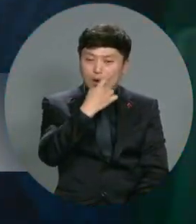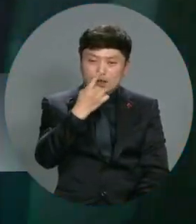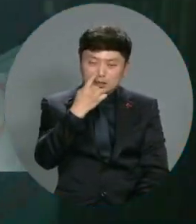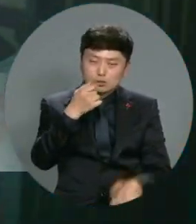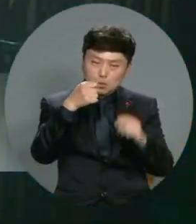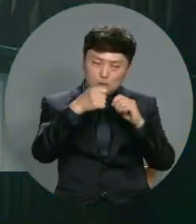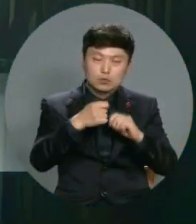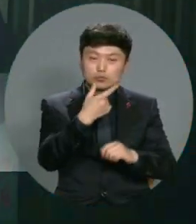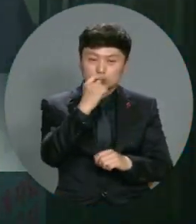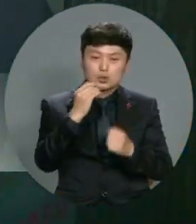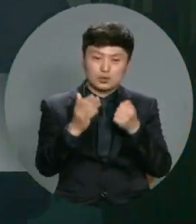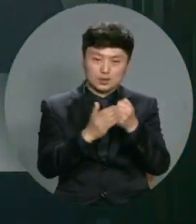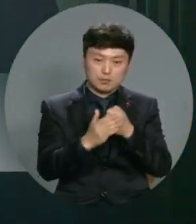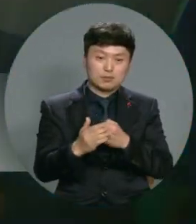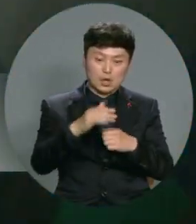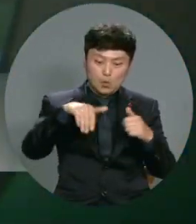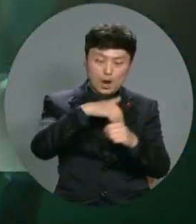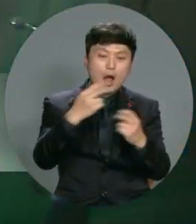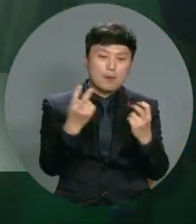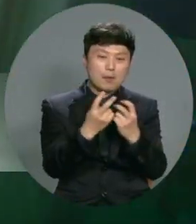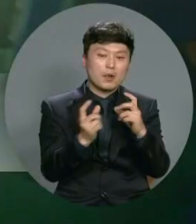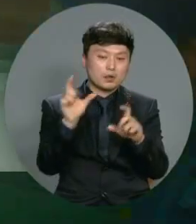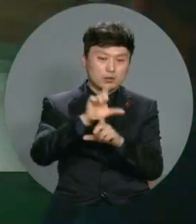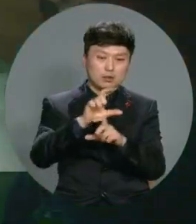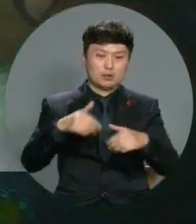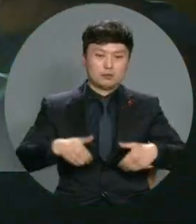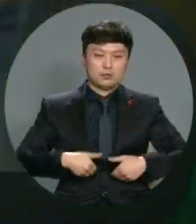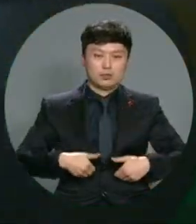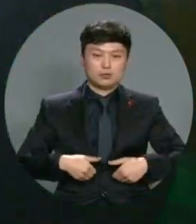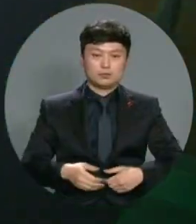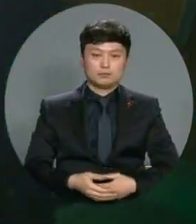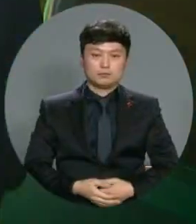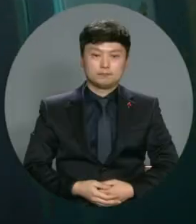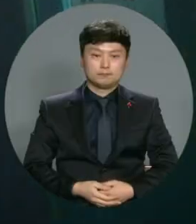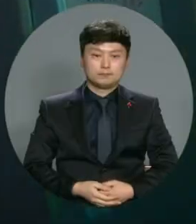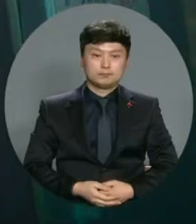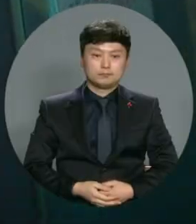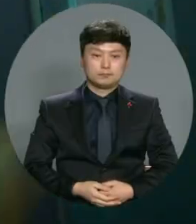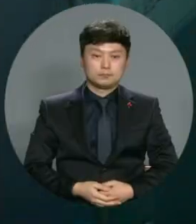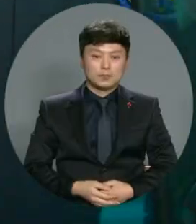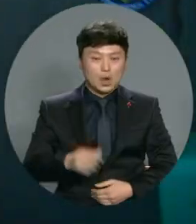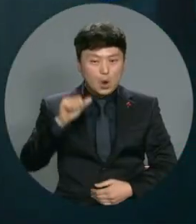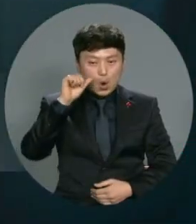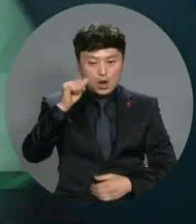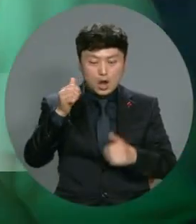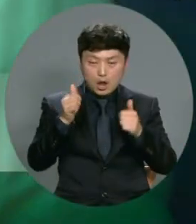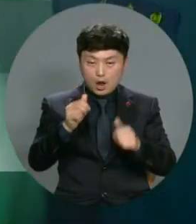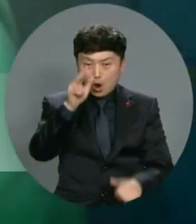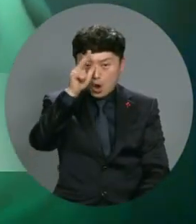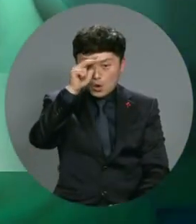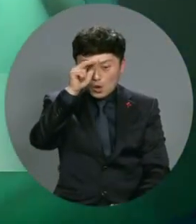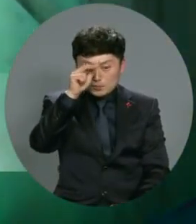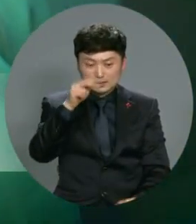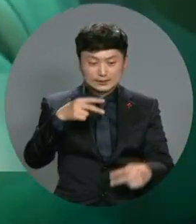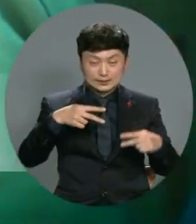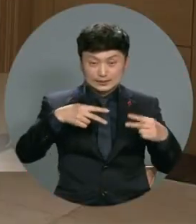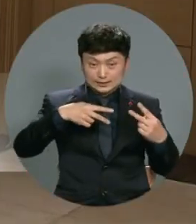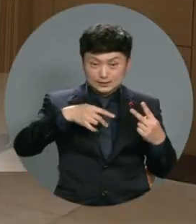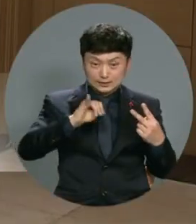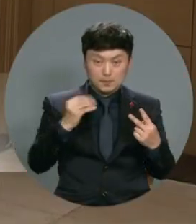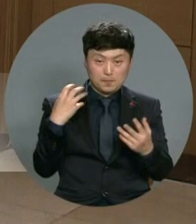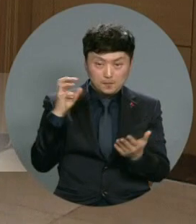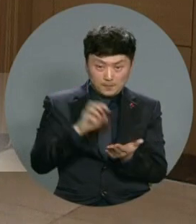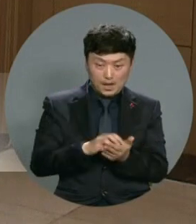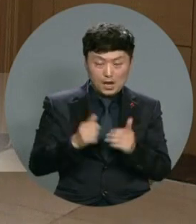정황과 방법 등에 대해 추가적인 심리가 필요하다는 것이었습니다 5개월 뒤 검찰은 원신과 마찬가지로